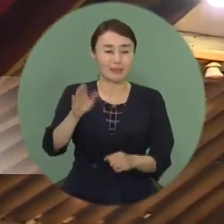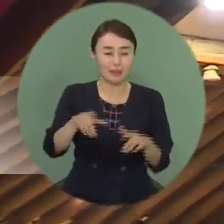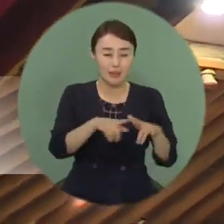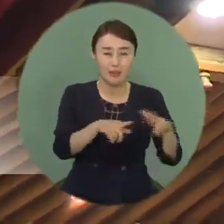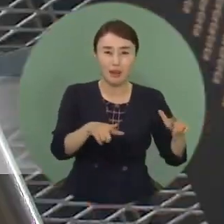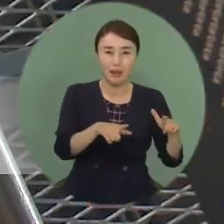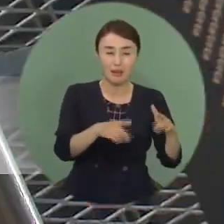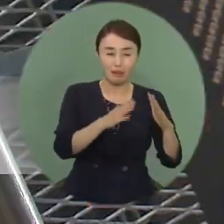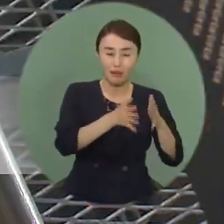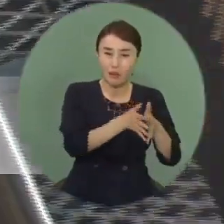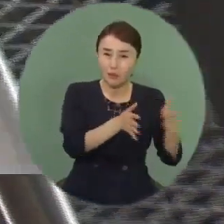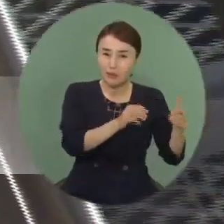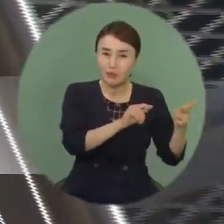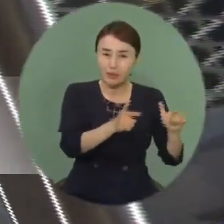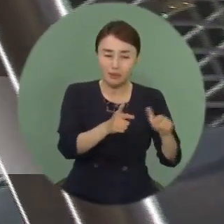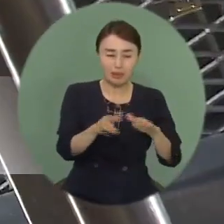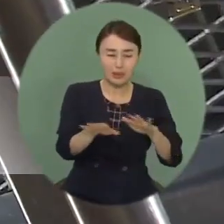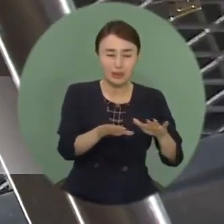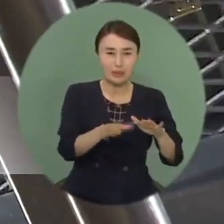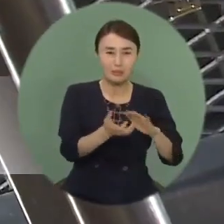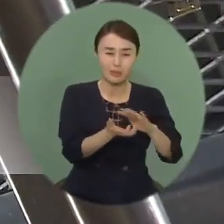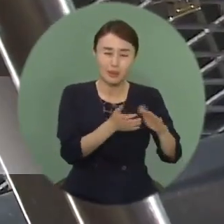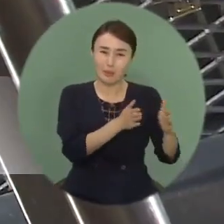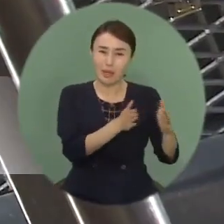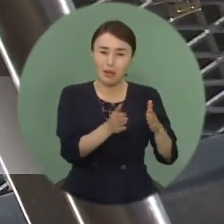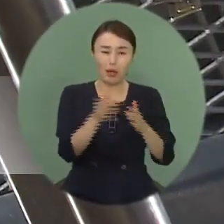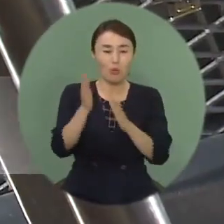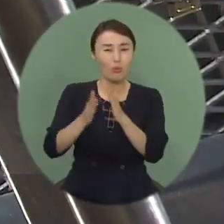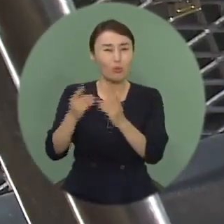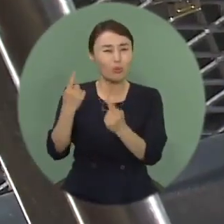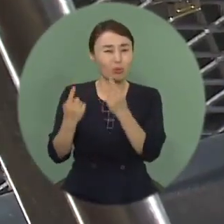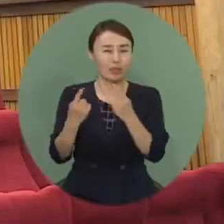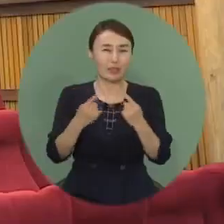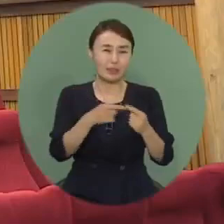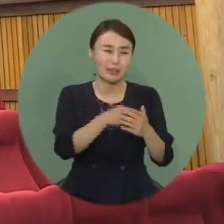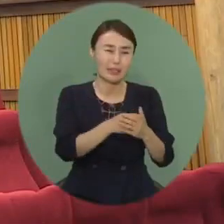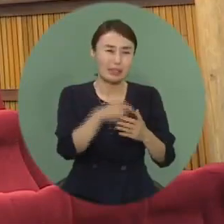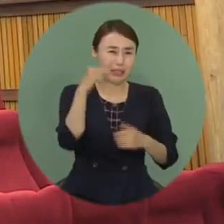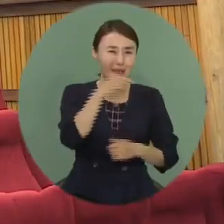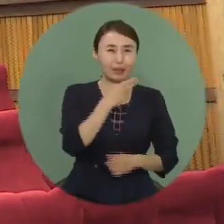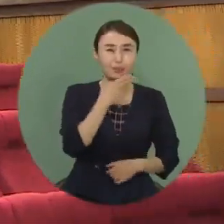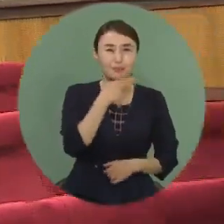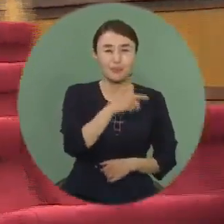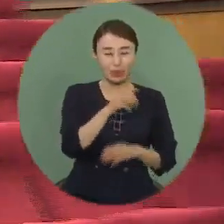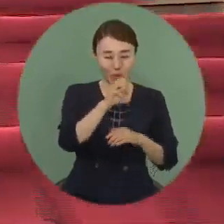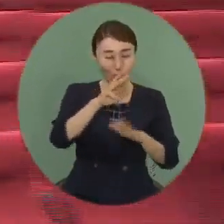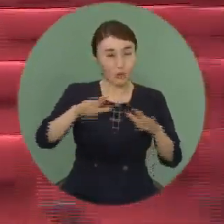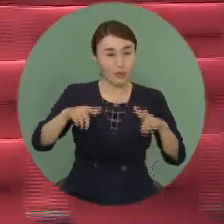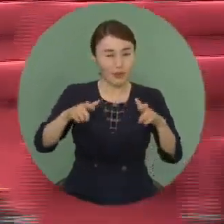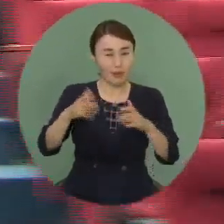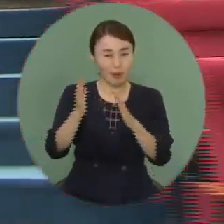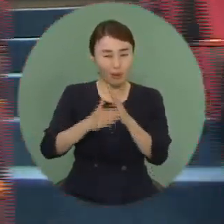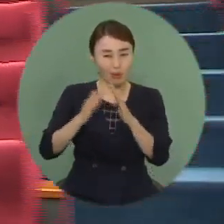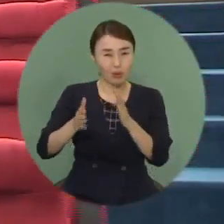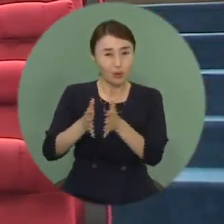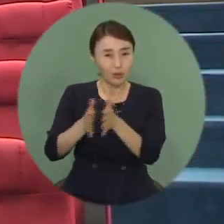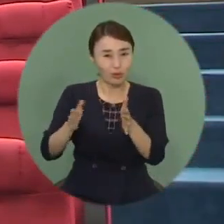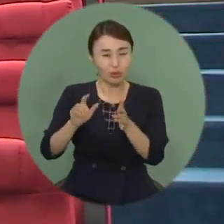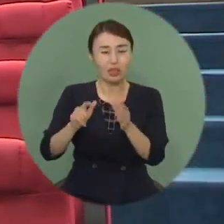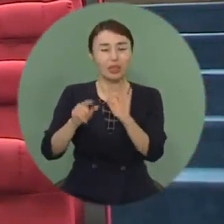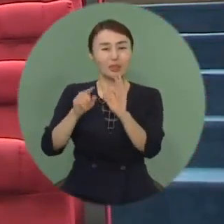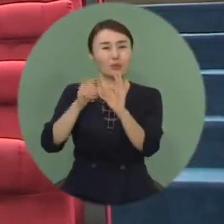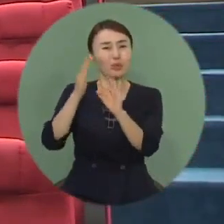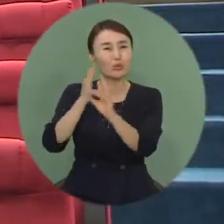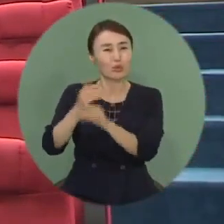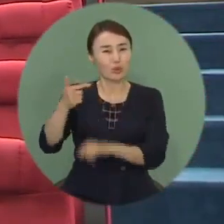건축물의 내진 계율은 공공 건축물에 비해 저조하기 합니다 광주전남의 공공건축물은 곳 중